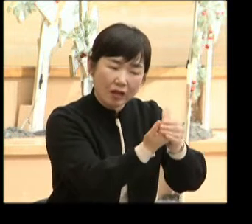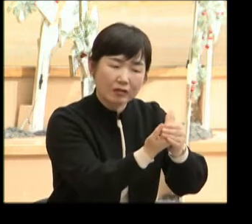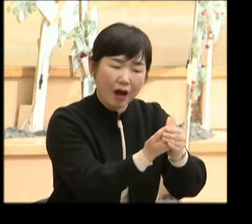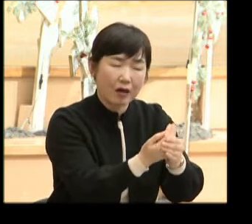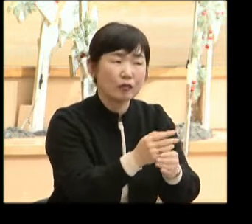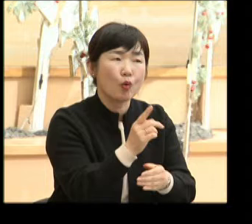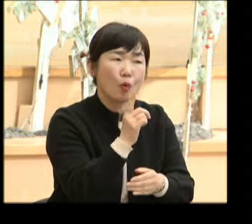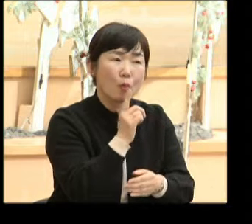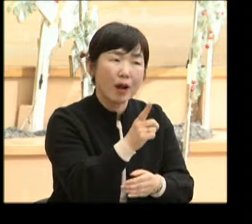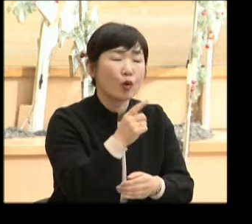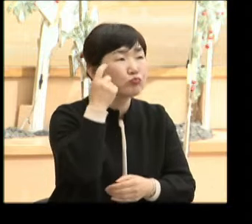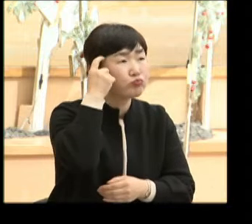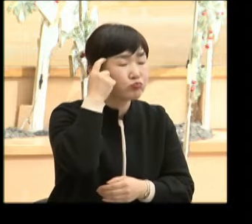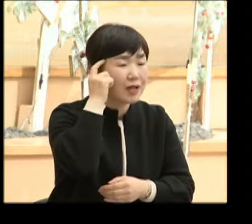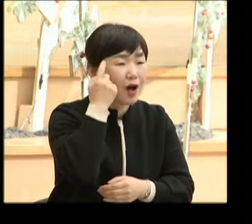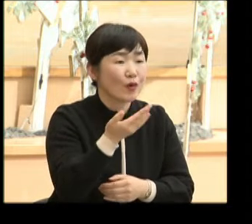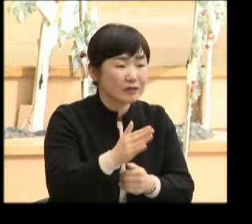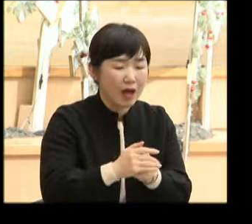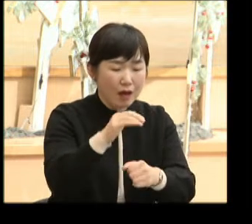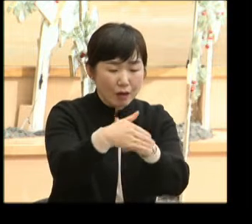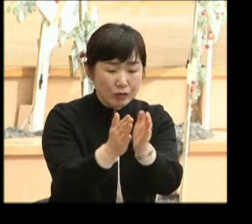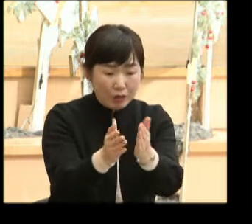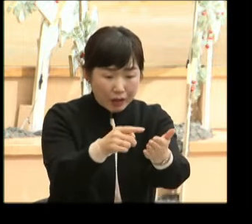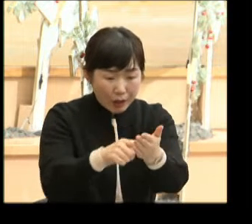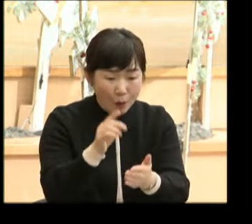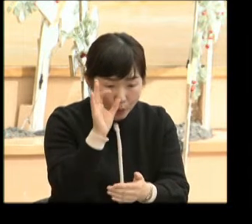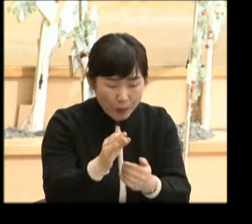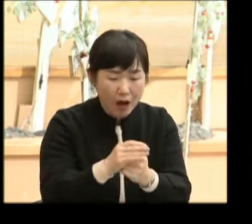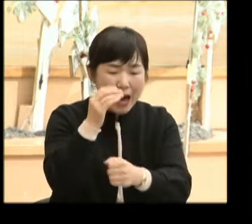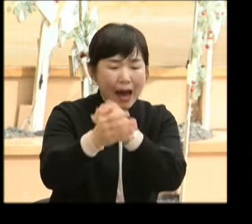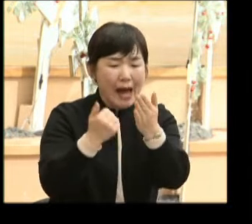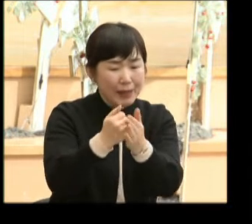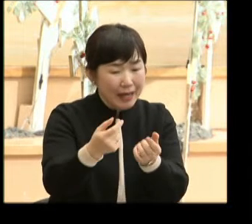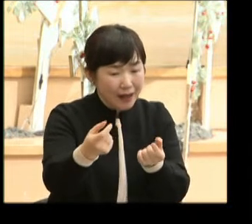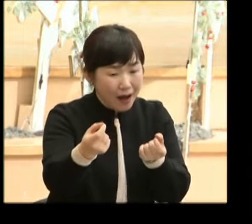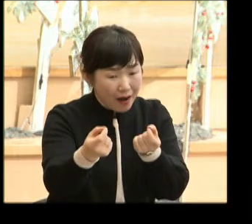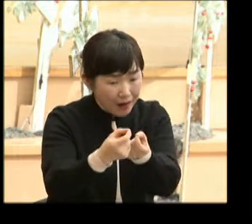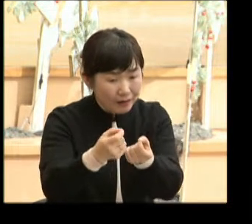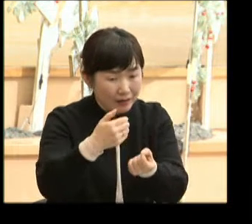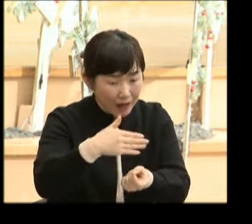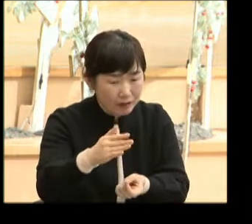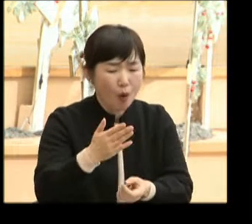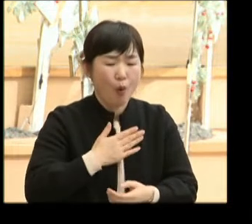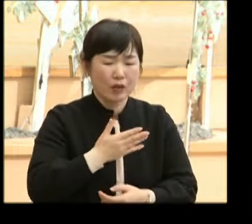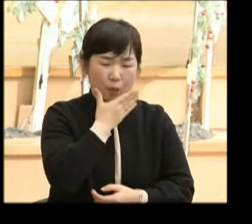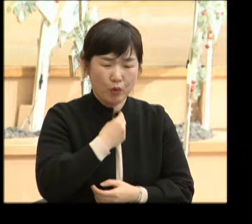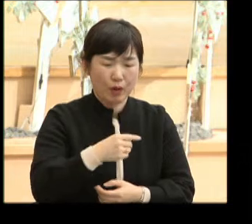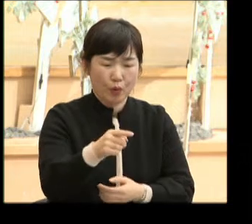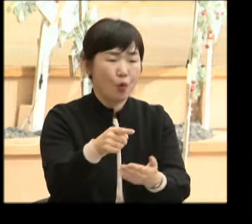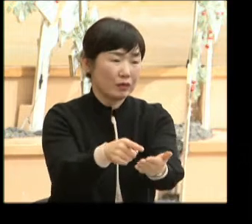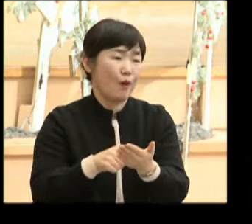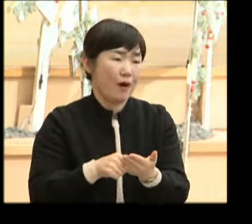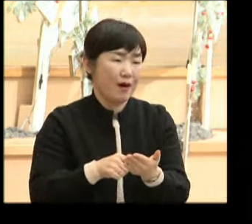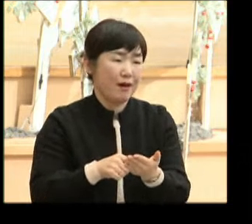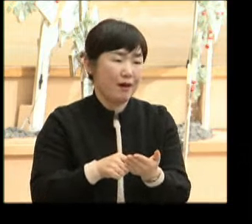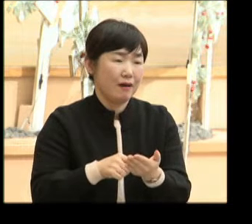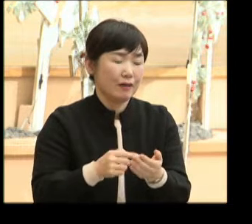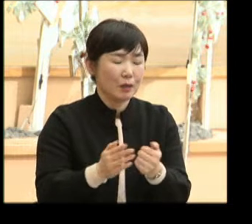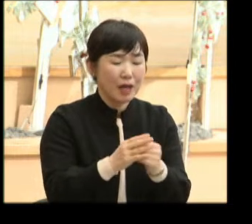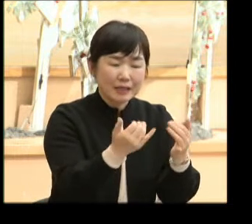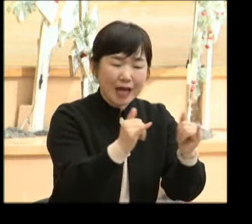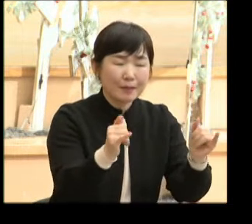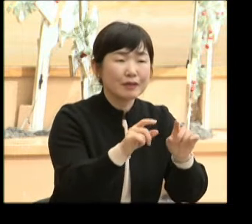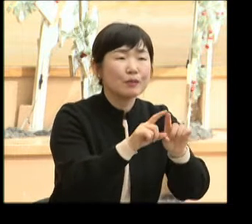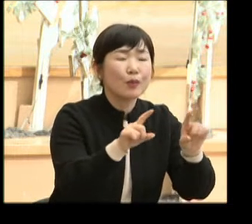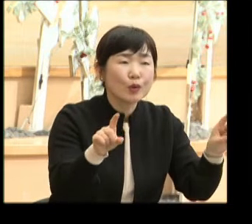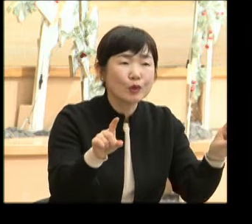생각하고 있었다 그런데 성경에서 하나님께 가까이함이 내게 복이라 됐다 사람들은